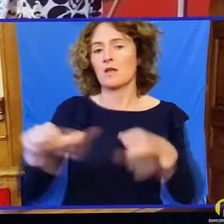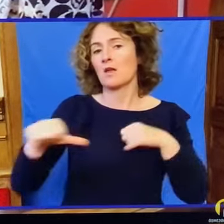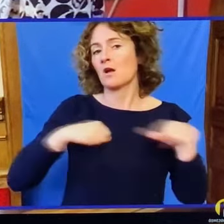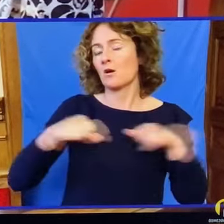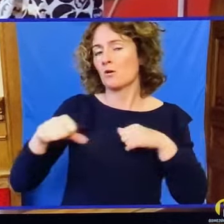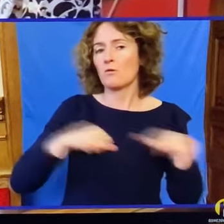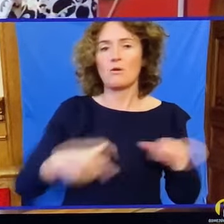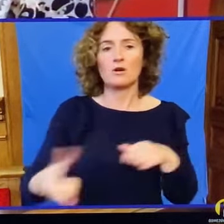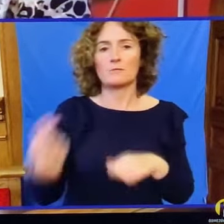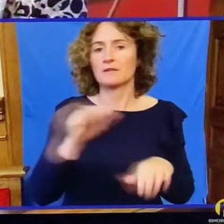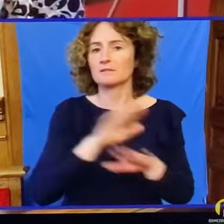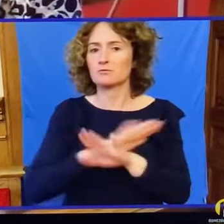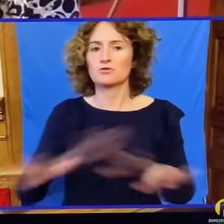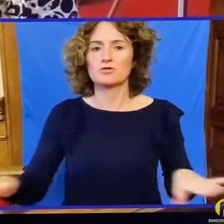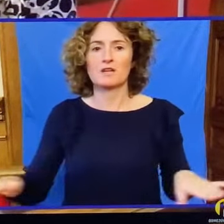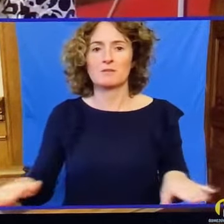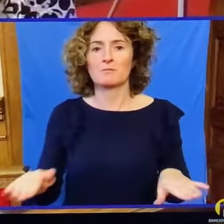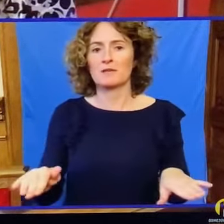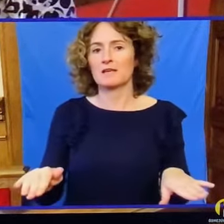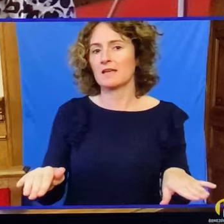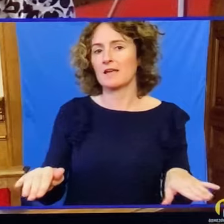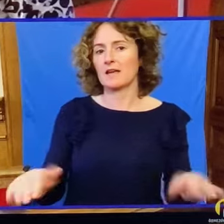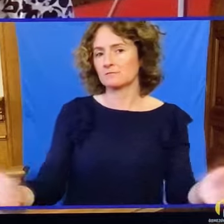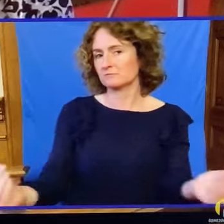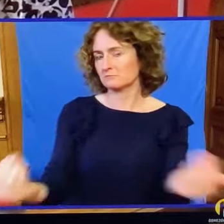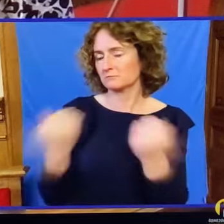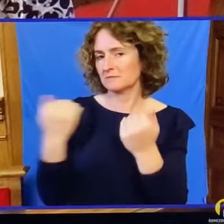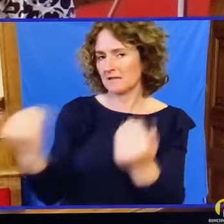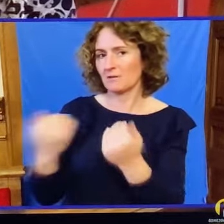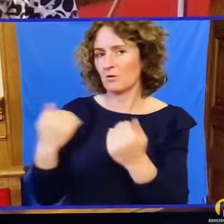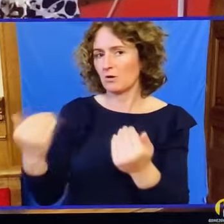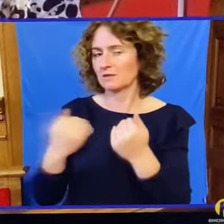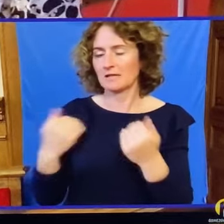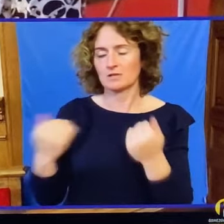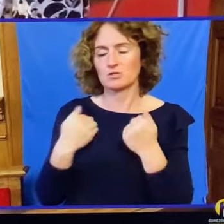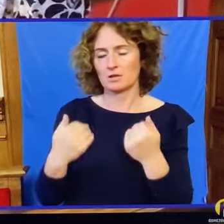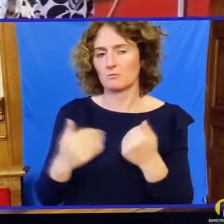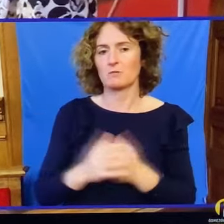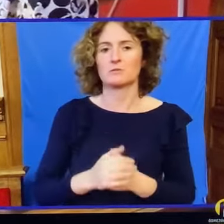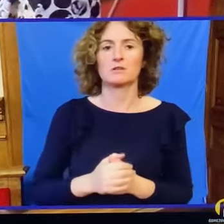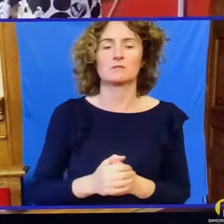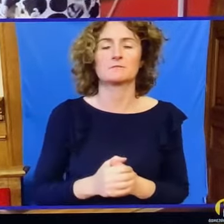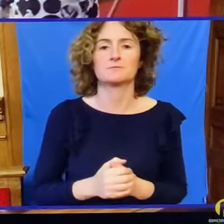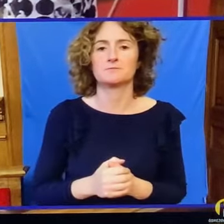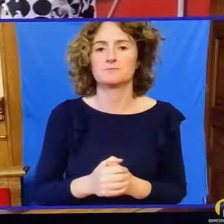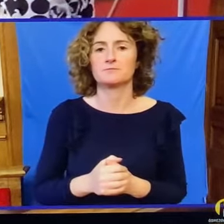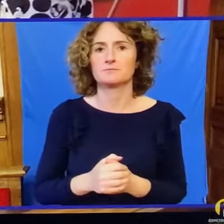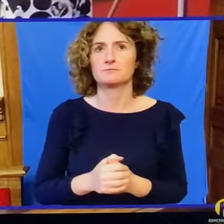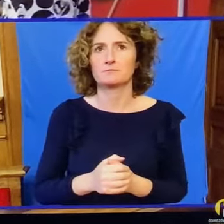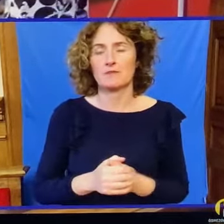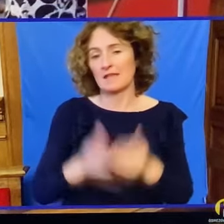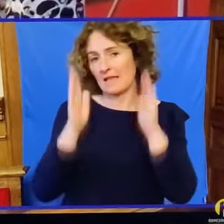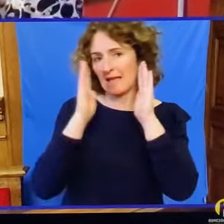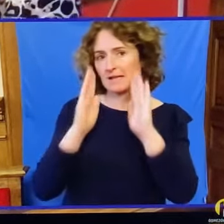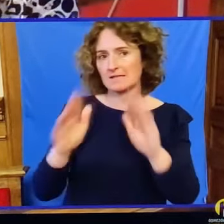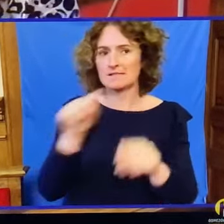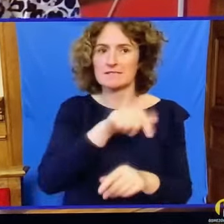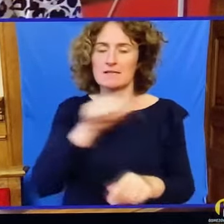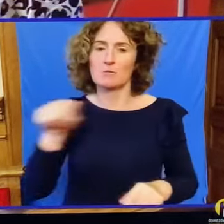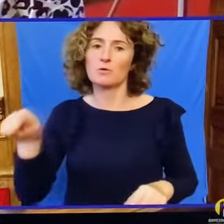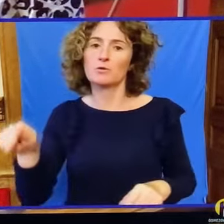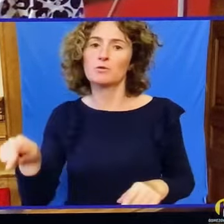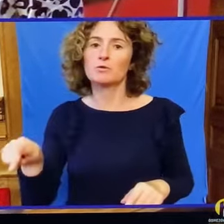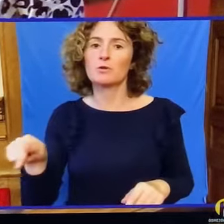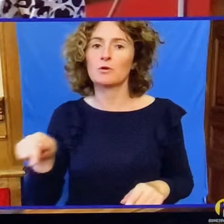kormánytól semmiféle támogatást nem számíthatnak. Elhiszem, hogy önök között ülnek olyanok,